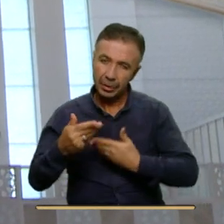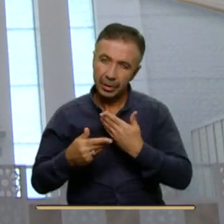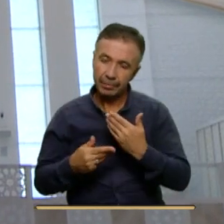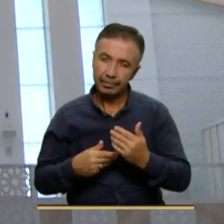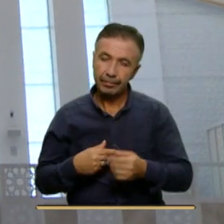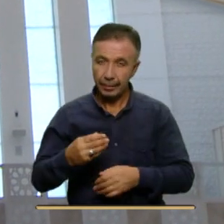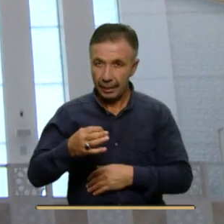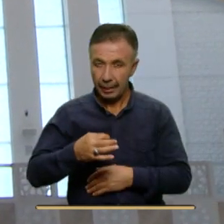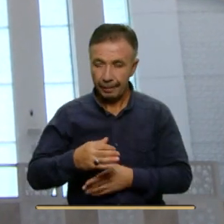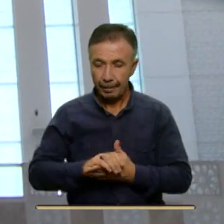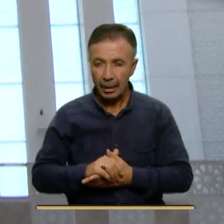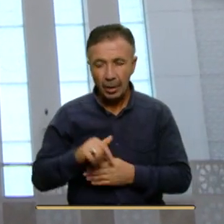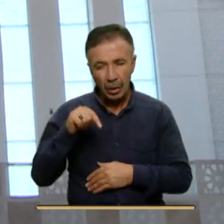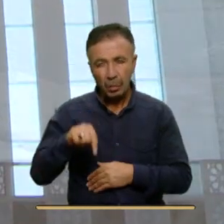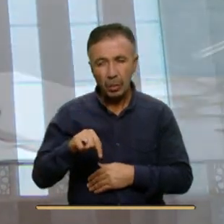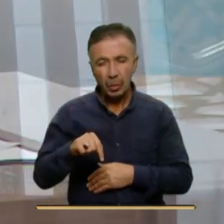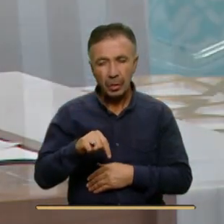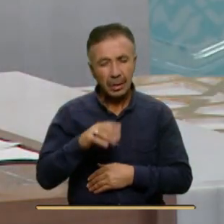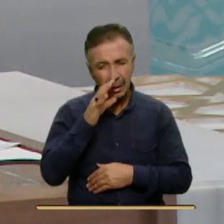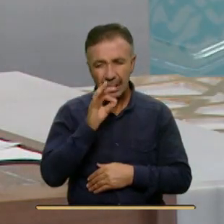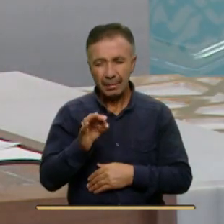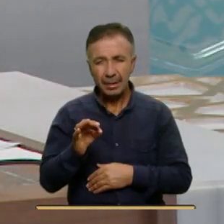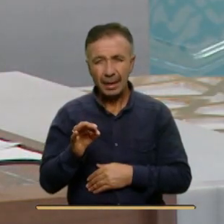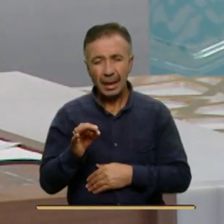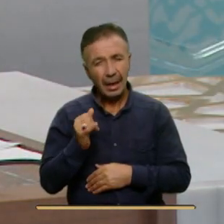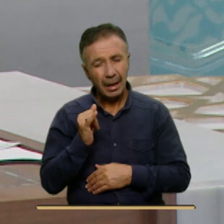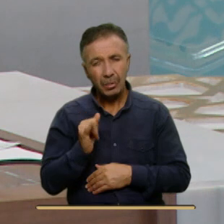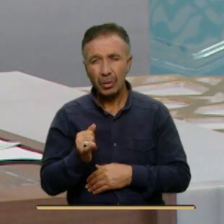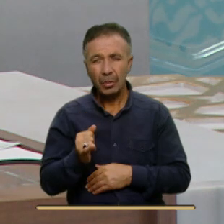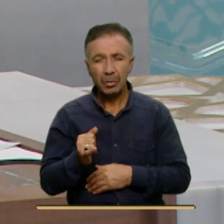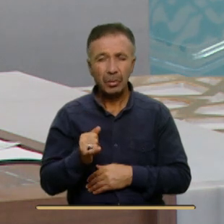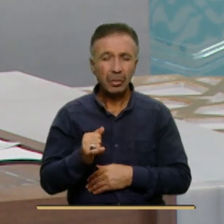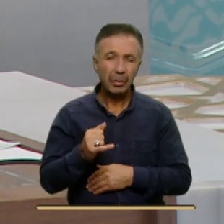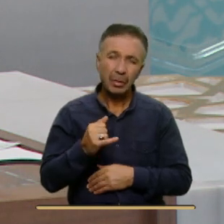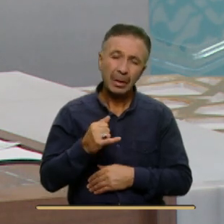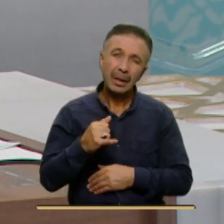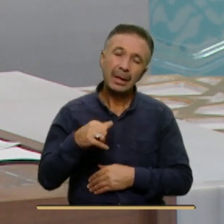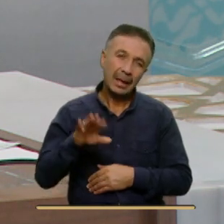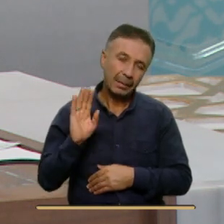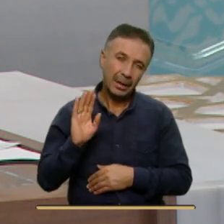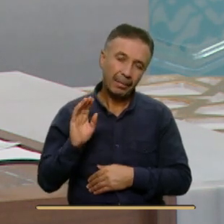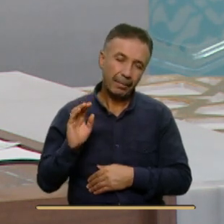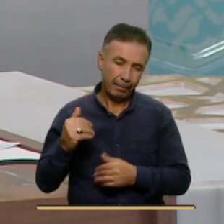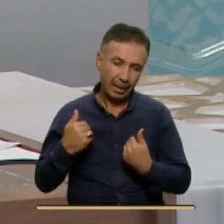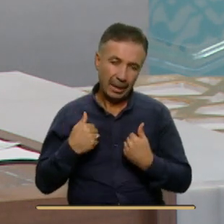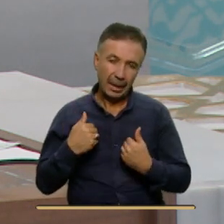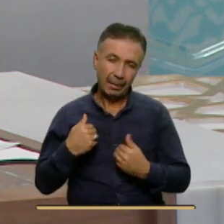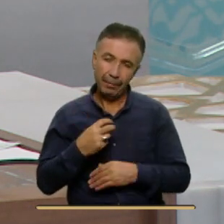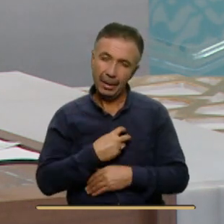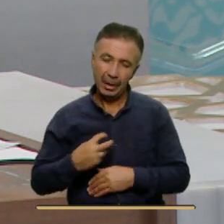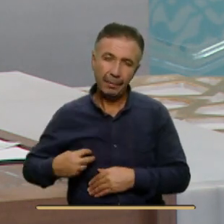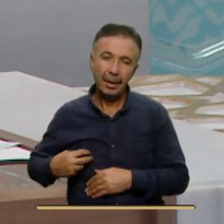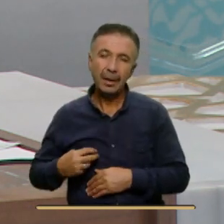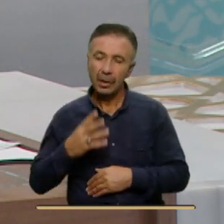Bugün kimseye kınama yoktur. Ben de Peygamber Yusuf kardeşim gibi